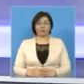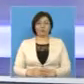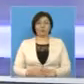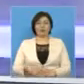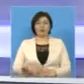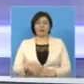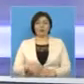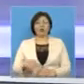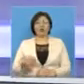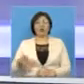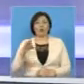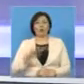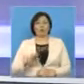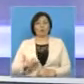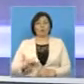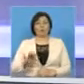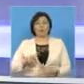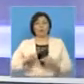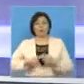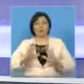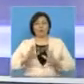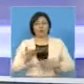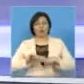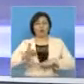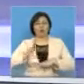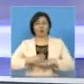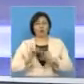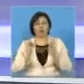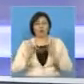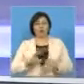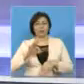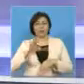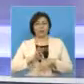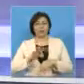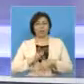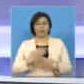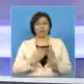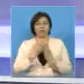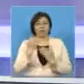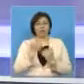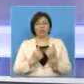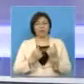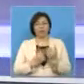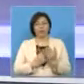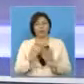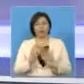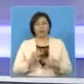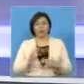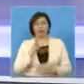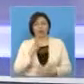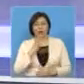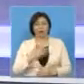Аймақ жаңалықтары. Өңірде эпидемиологиялық ахуал күрделі. Қатерлі індеттің құрығына ілінгендердің қатары күн санап артып жатыр. Қазіргі